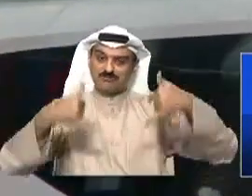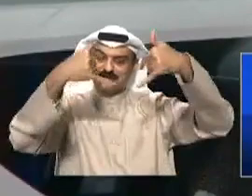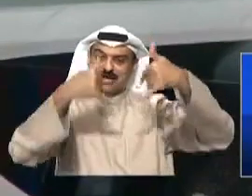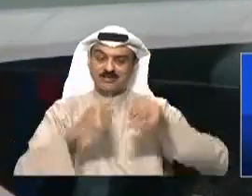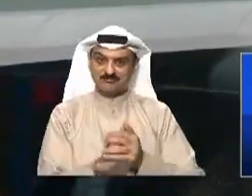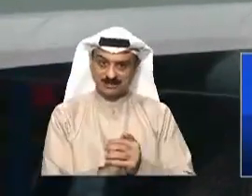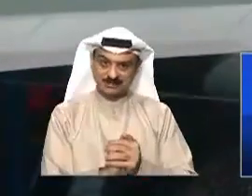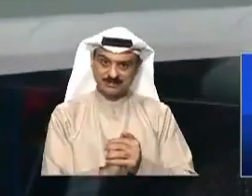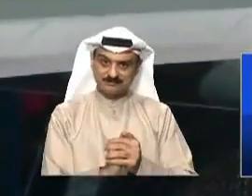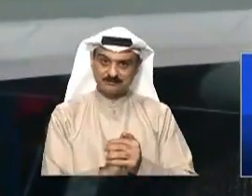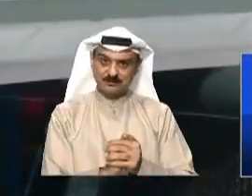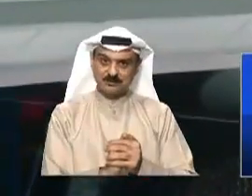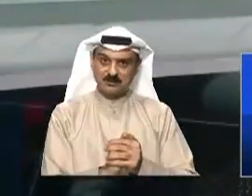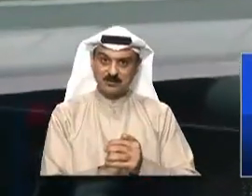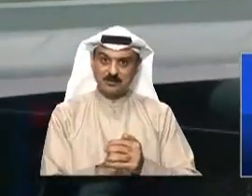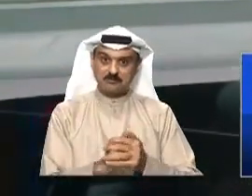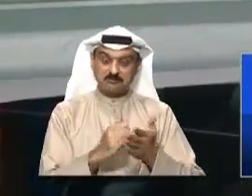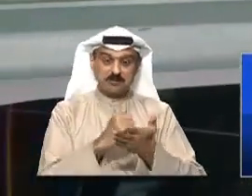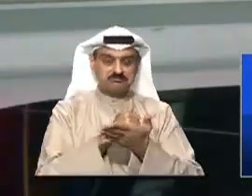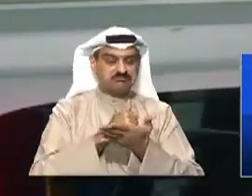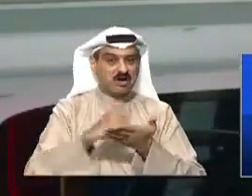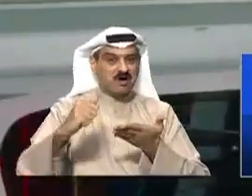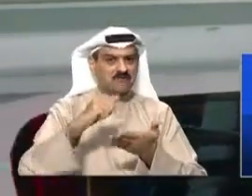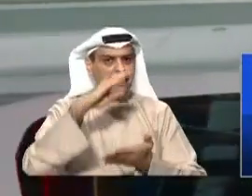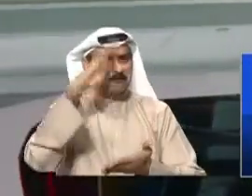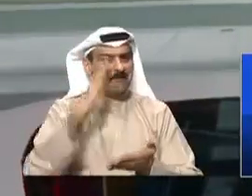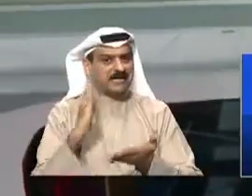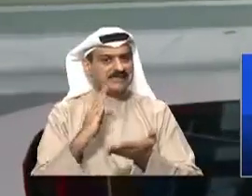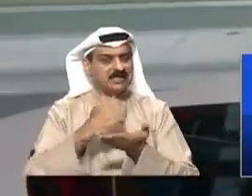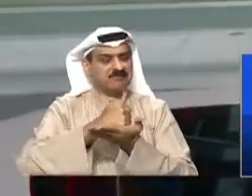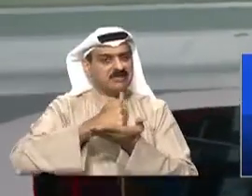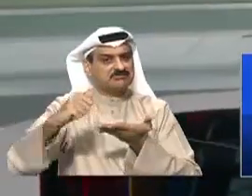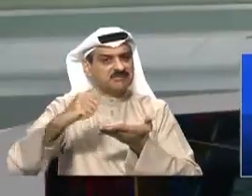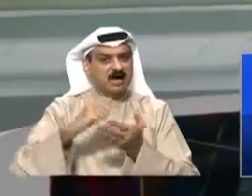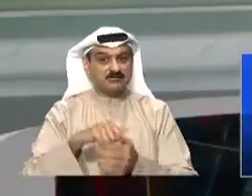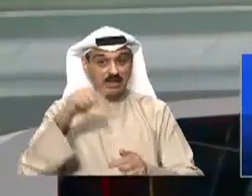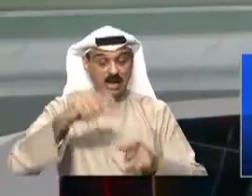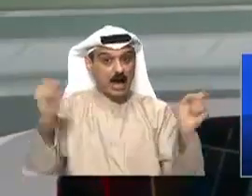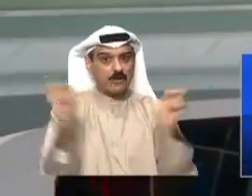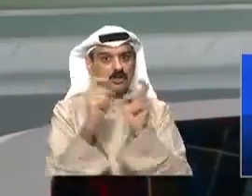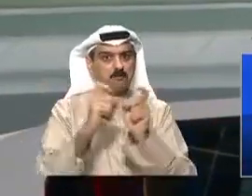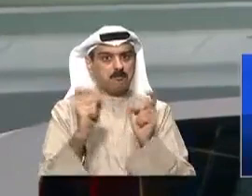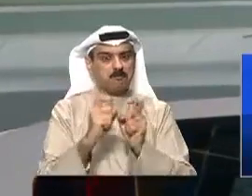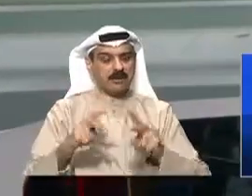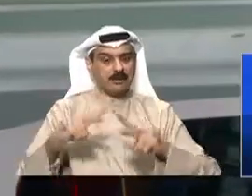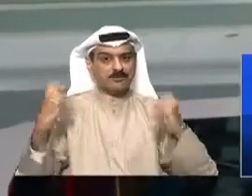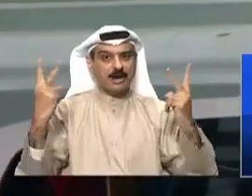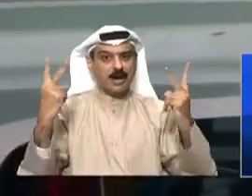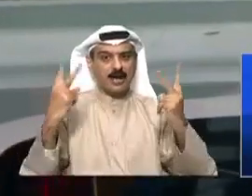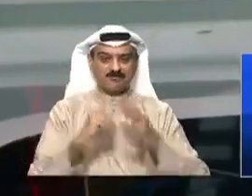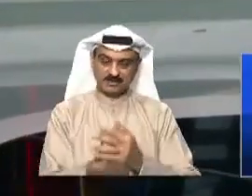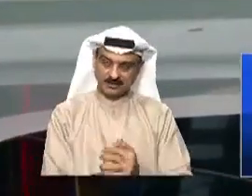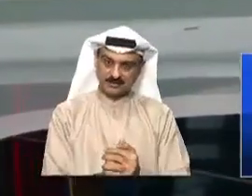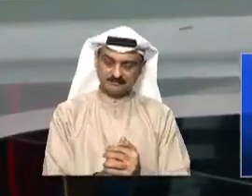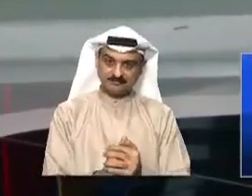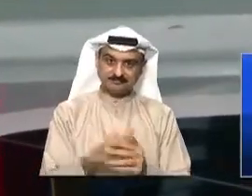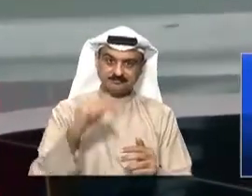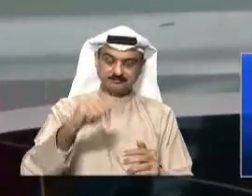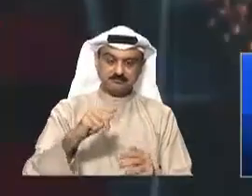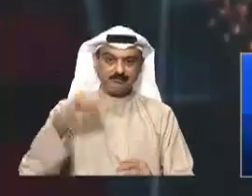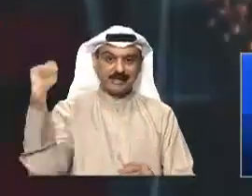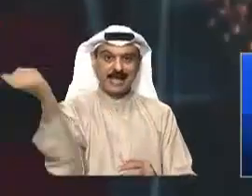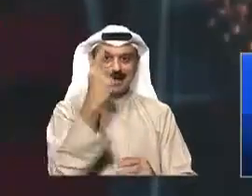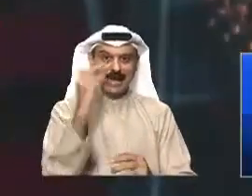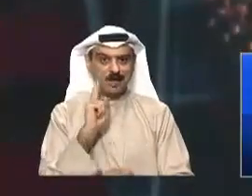خروج المنتخب البرازيلي ليلة أمس. فأنا أعتقد أن هذه المباراة ستكون فعلا هي مباراة محط أنظار